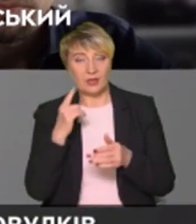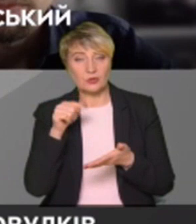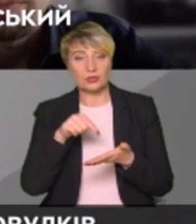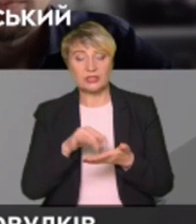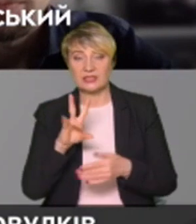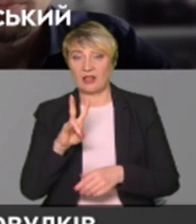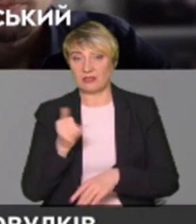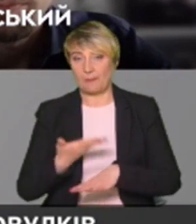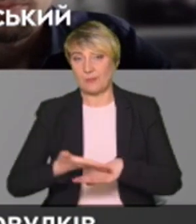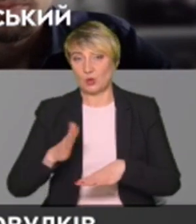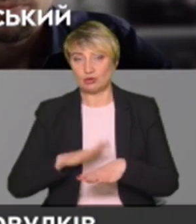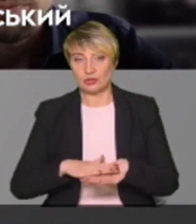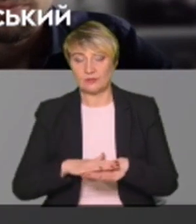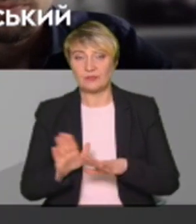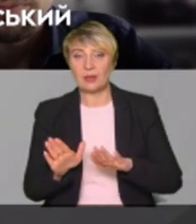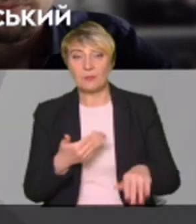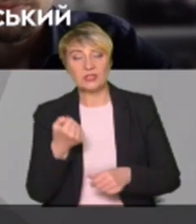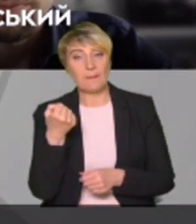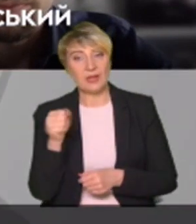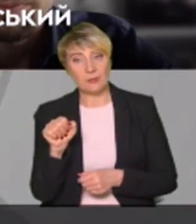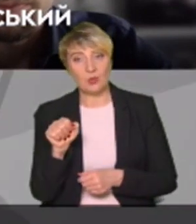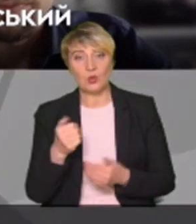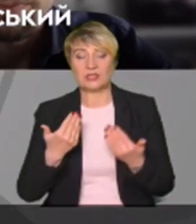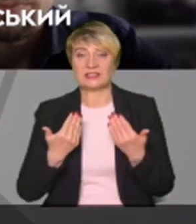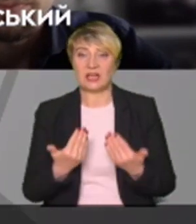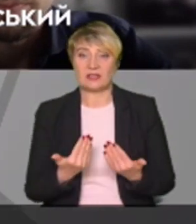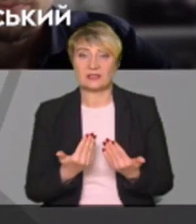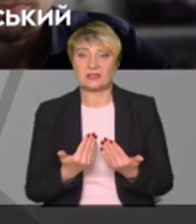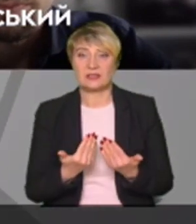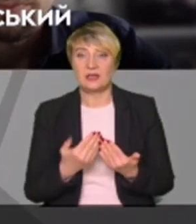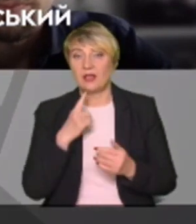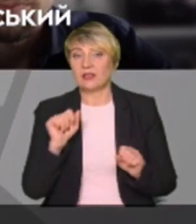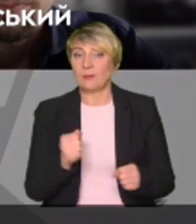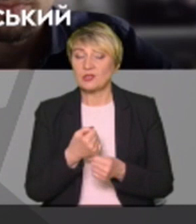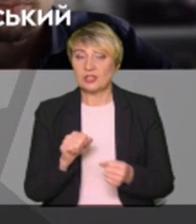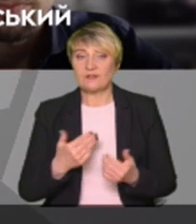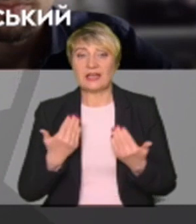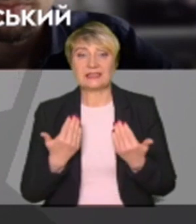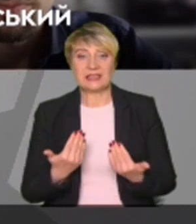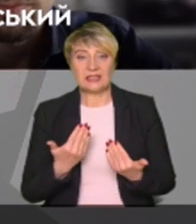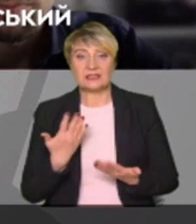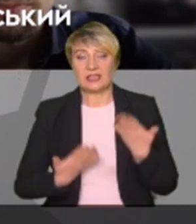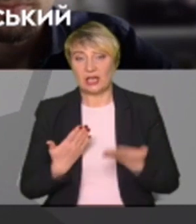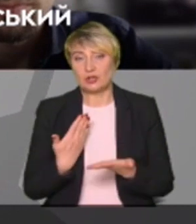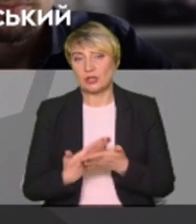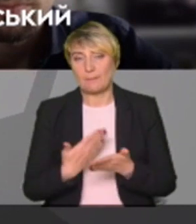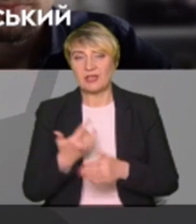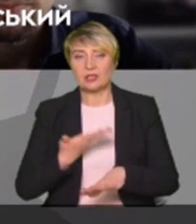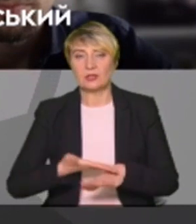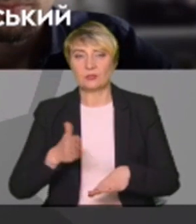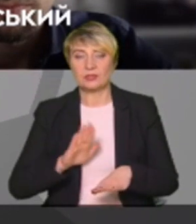Польщі, тобто це вже після перемоги, зараз, значить, це неможливо. І якщо, наприклад, Польща за